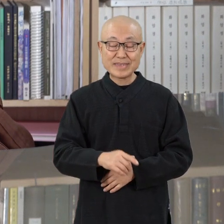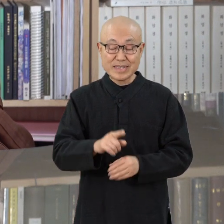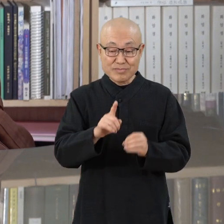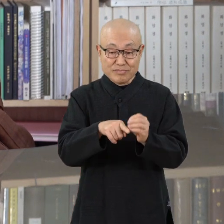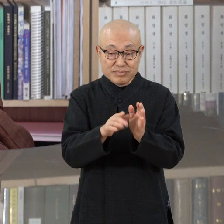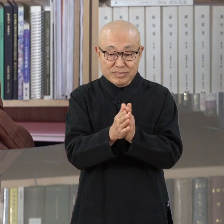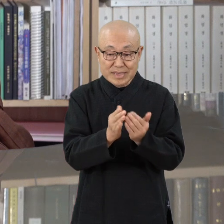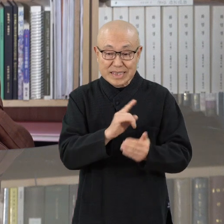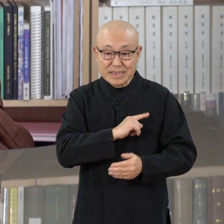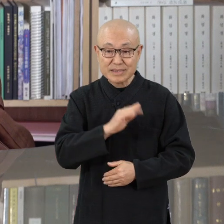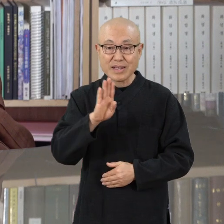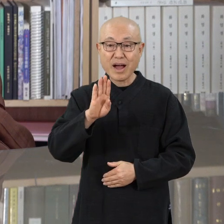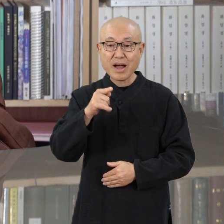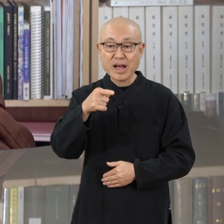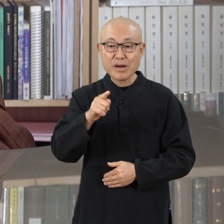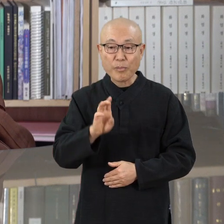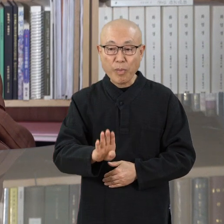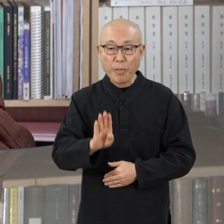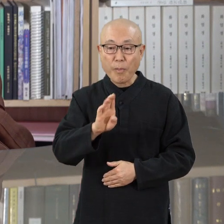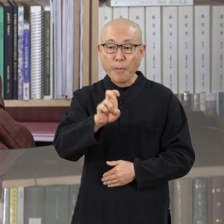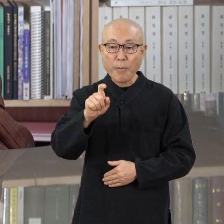법망경에